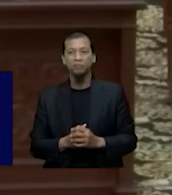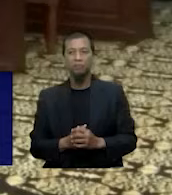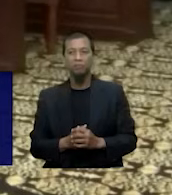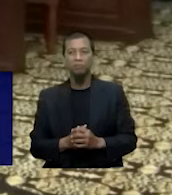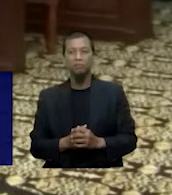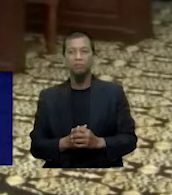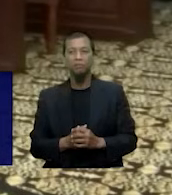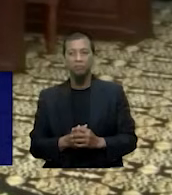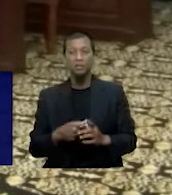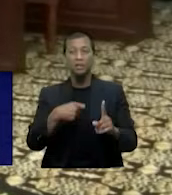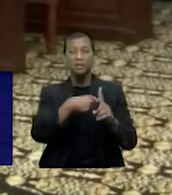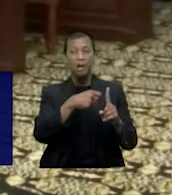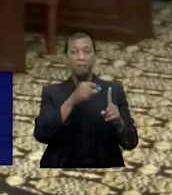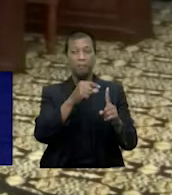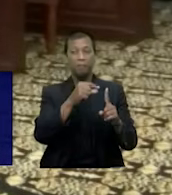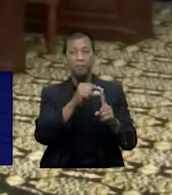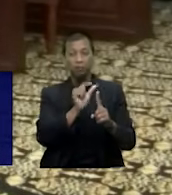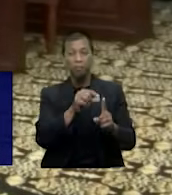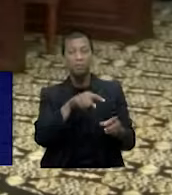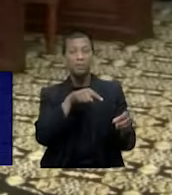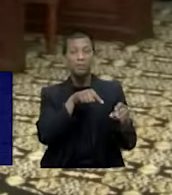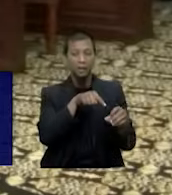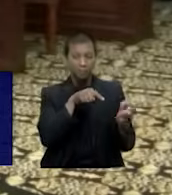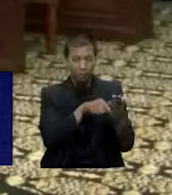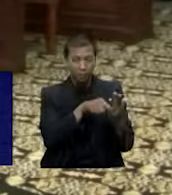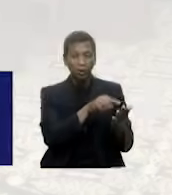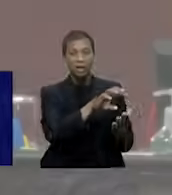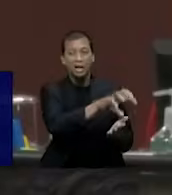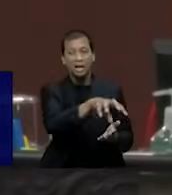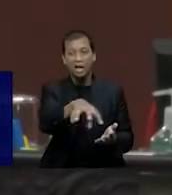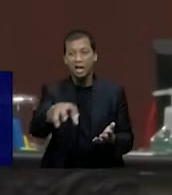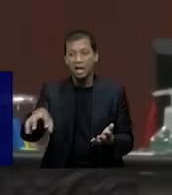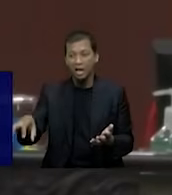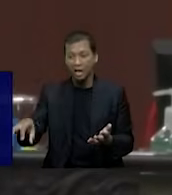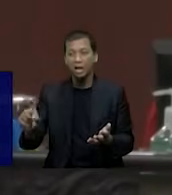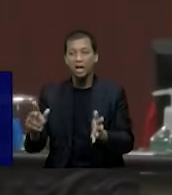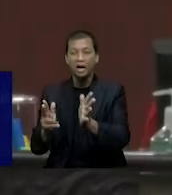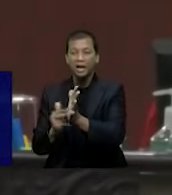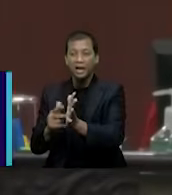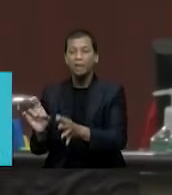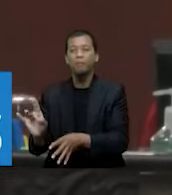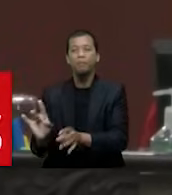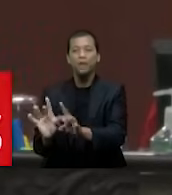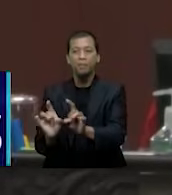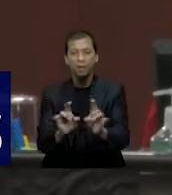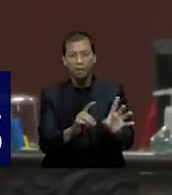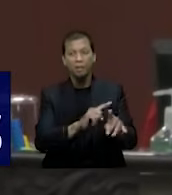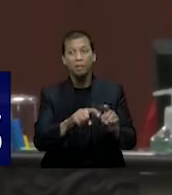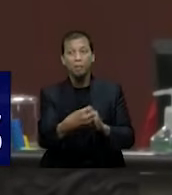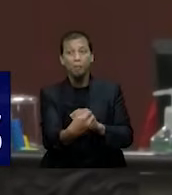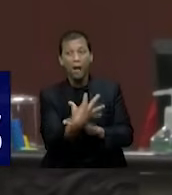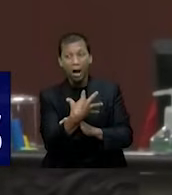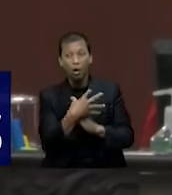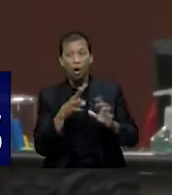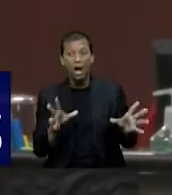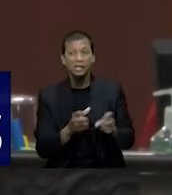di sejumlah daerah. Namun dissenting opinion ketiganya tak mempengaruhi putusan. Mahkamah berwenang mengadili permohonan aku.